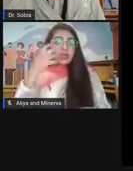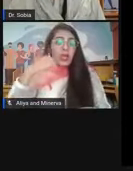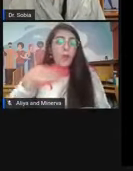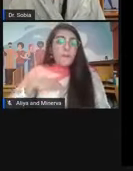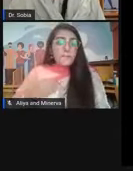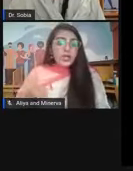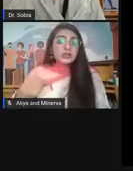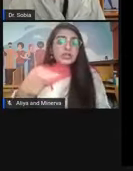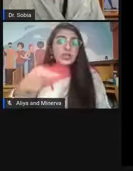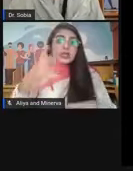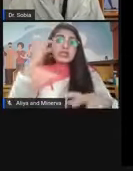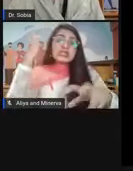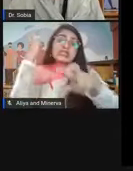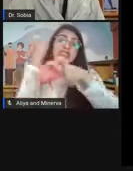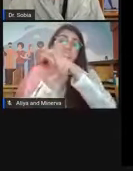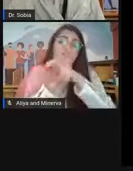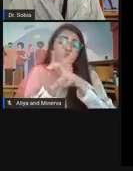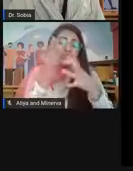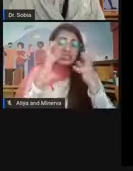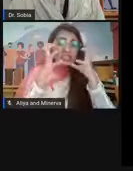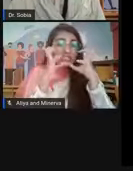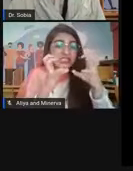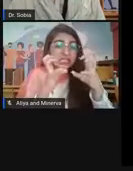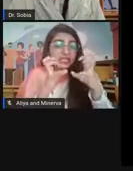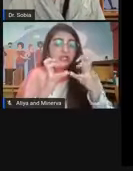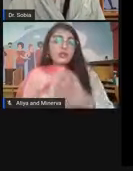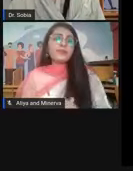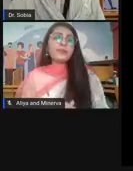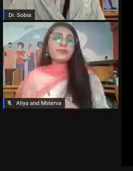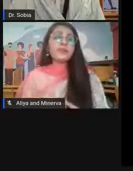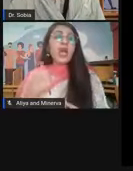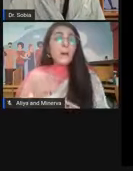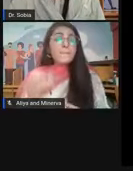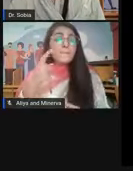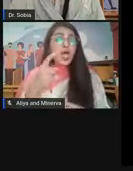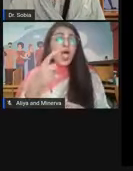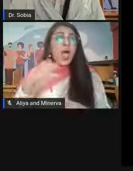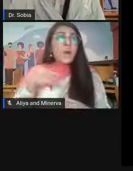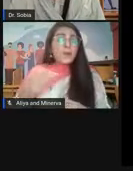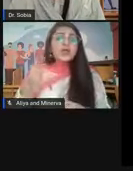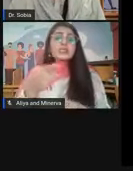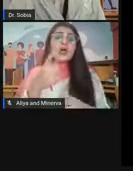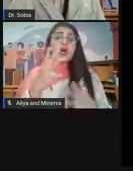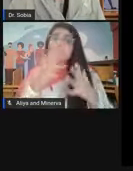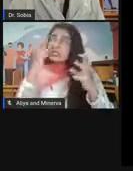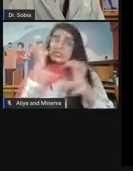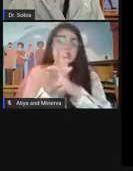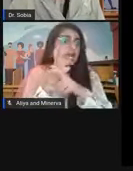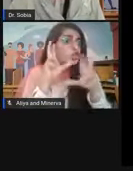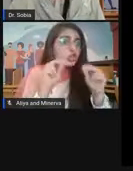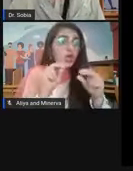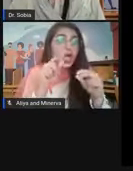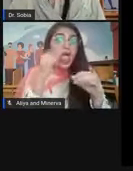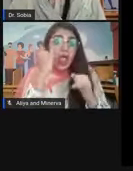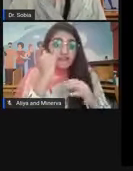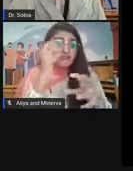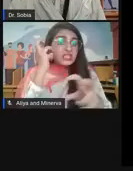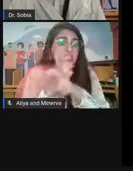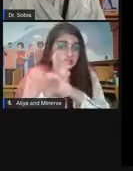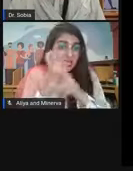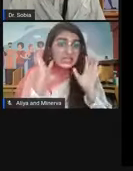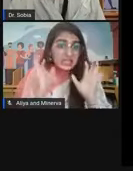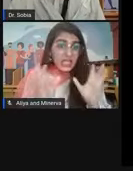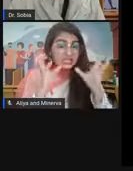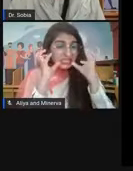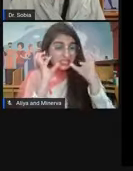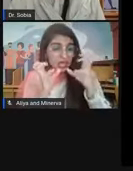की सख्ती का महसूस होना. आमतौर पे हमारे ब्रेस्ट सख्त नहीं होते. अगर वो सख्त हो रहे हैं तो